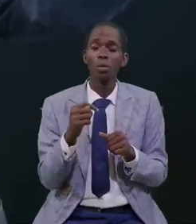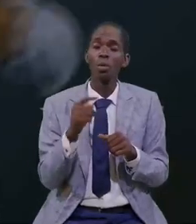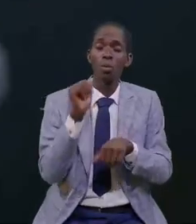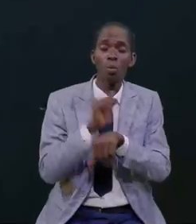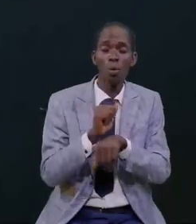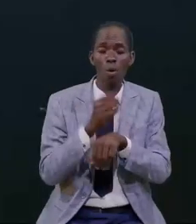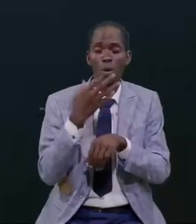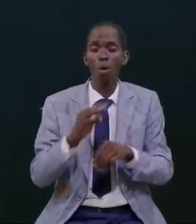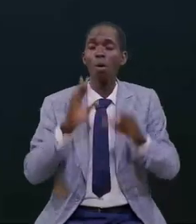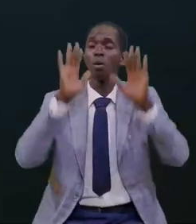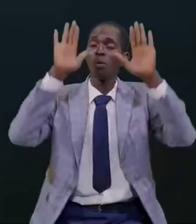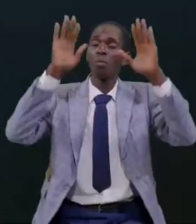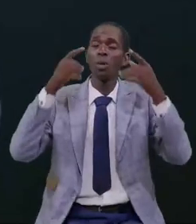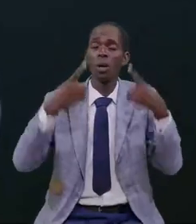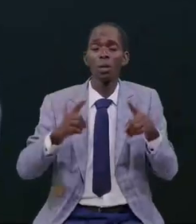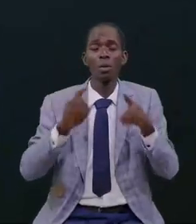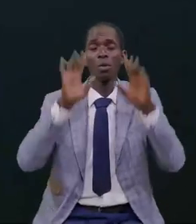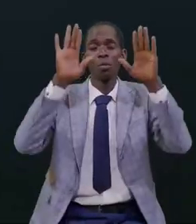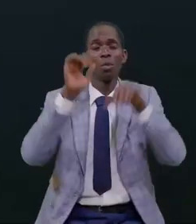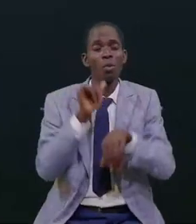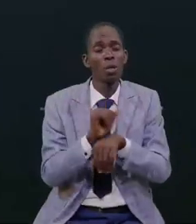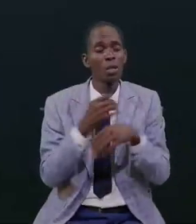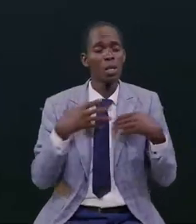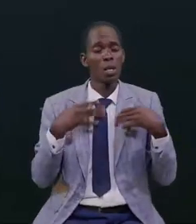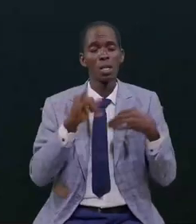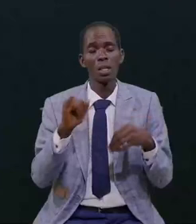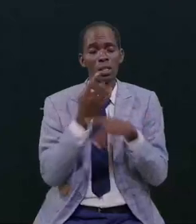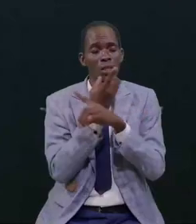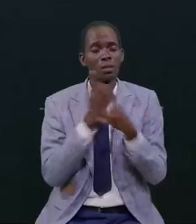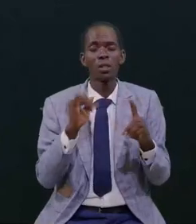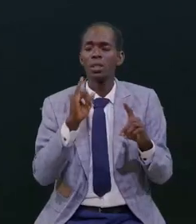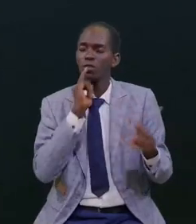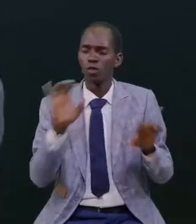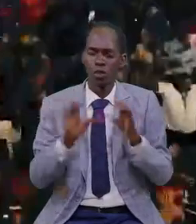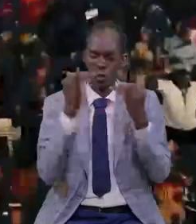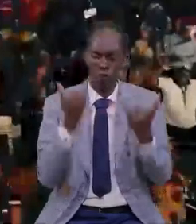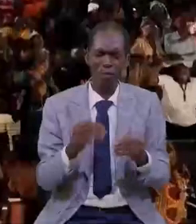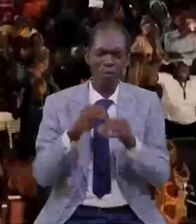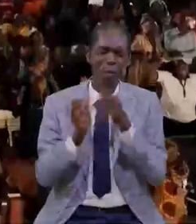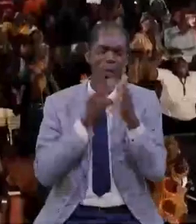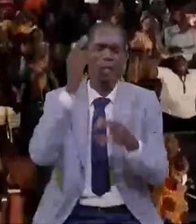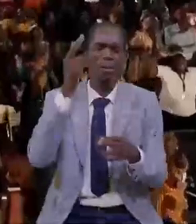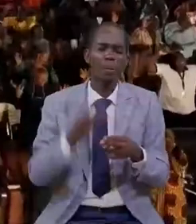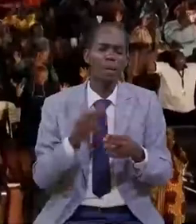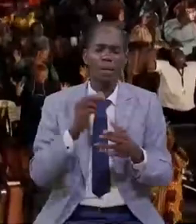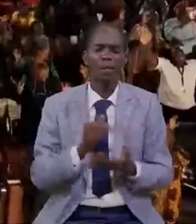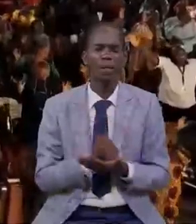miracle guérison de délivrance est accompli maintenant au nom de